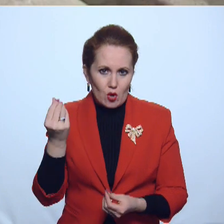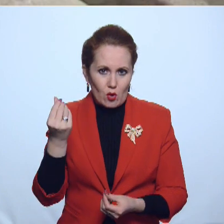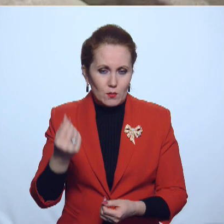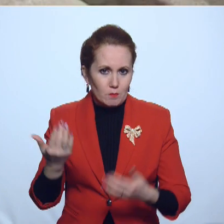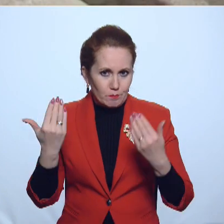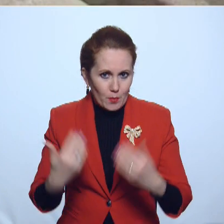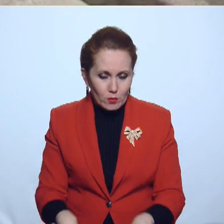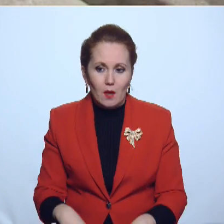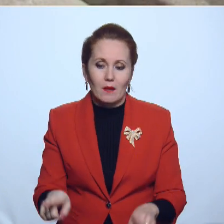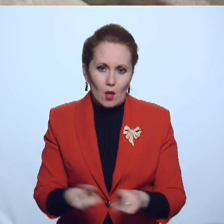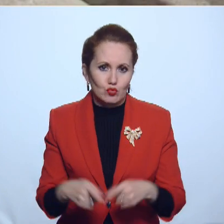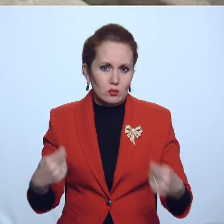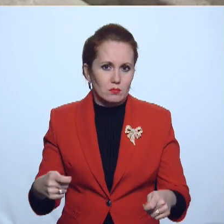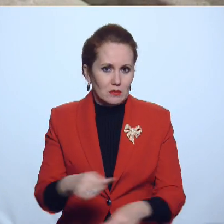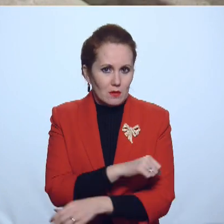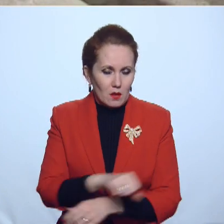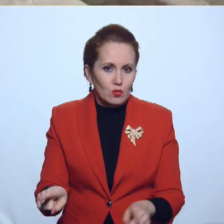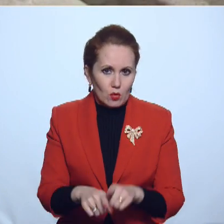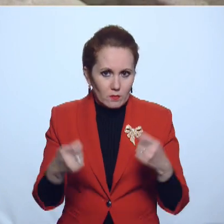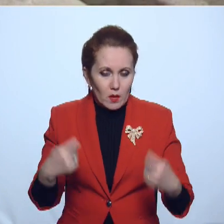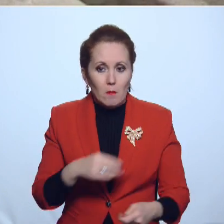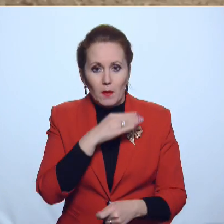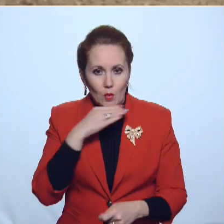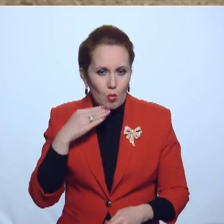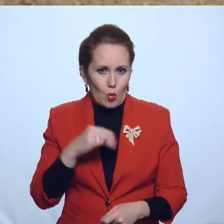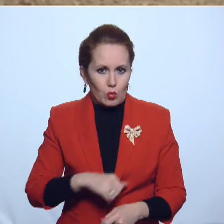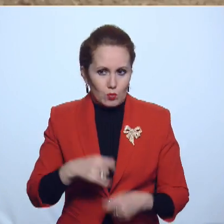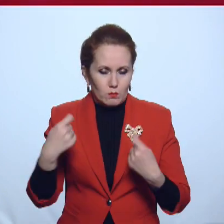том числе экспортные. Удмуртия продает свинину в Монголию.